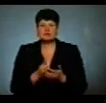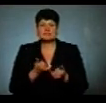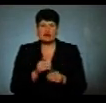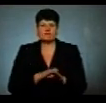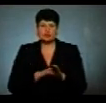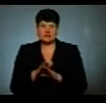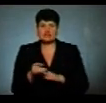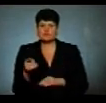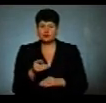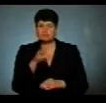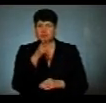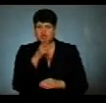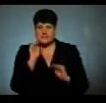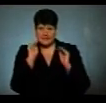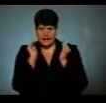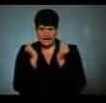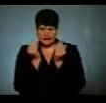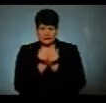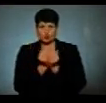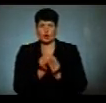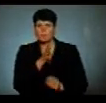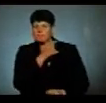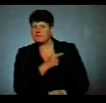у Тернополі під час карантинного періоду?